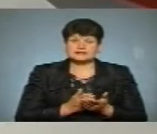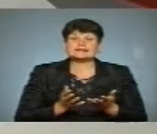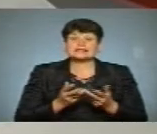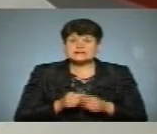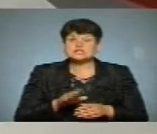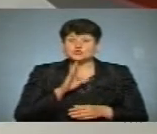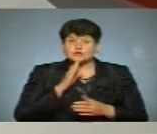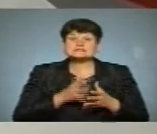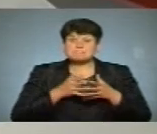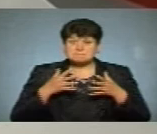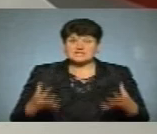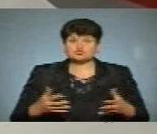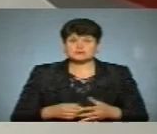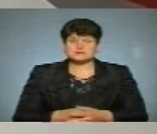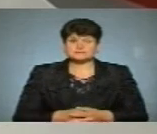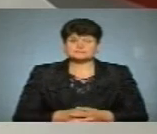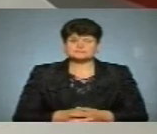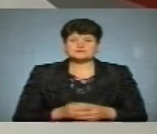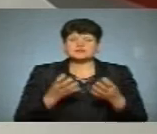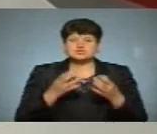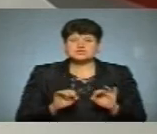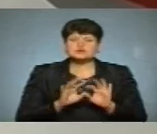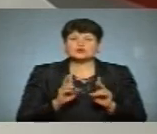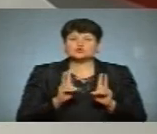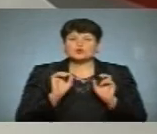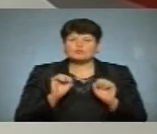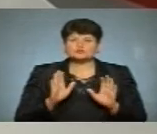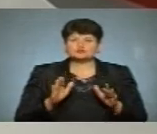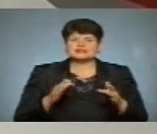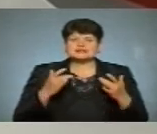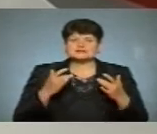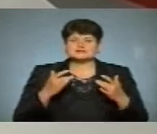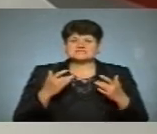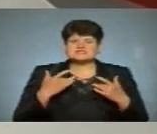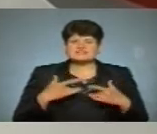збільшується. Ще розкажіть, хто може бути звільнений від служби?